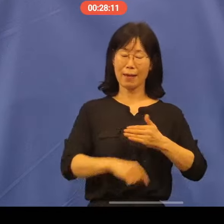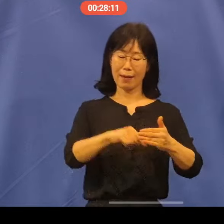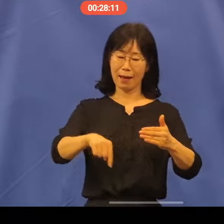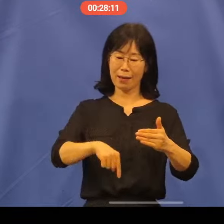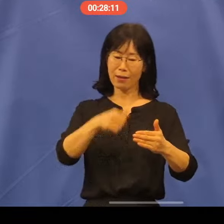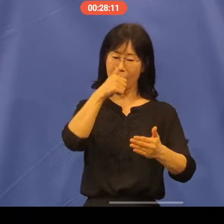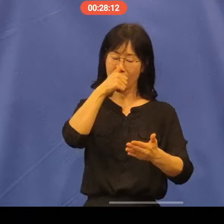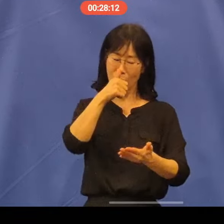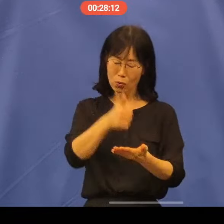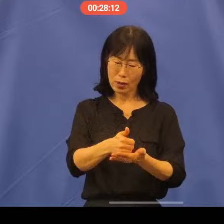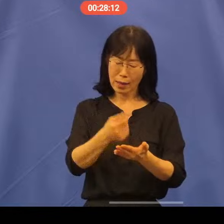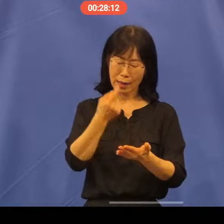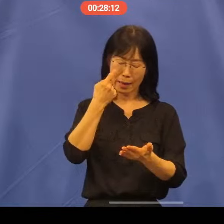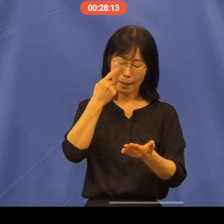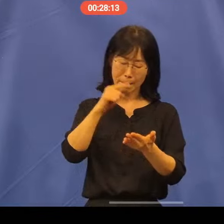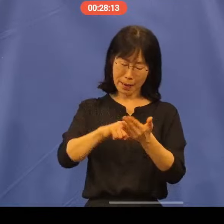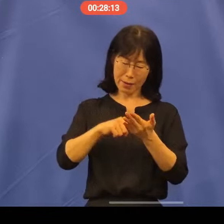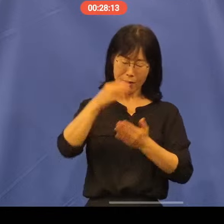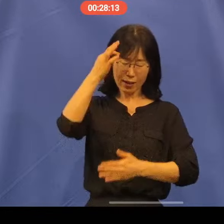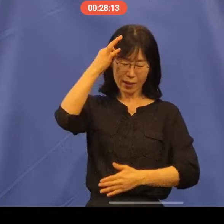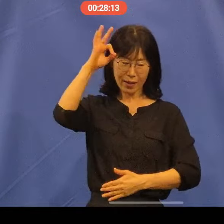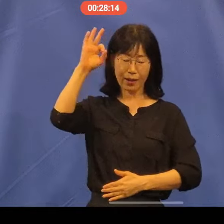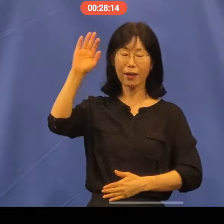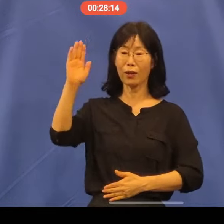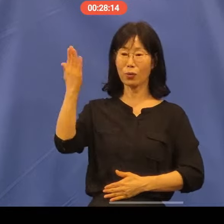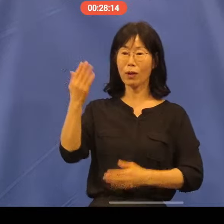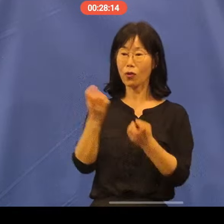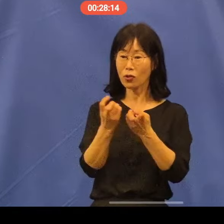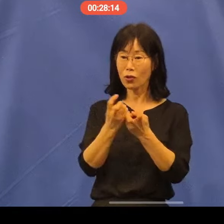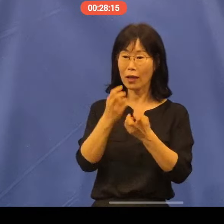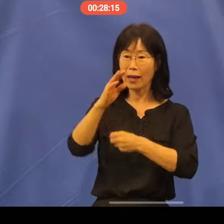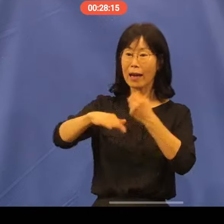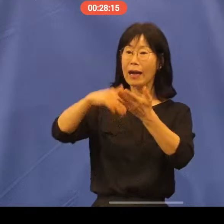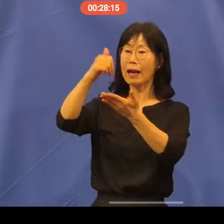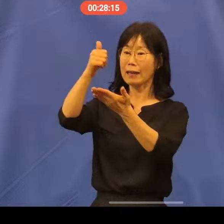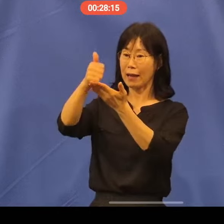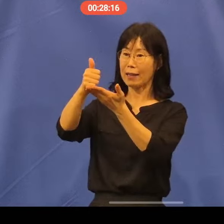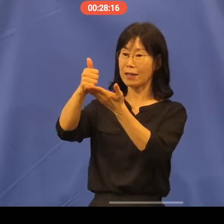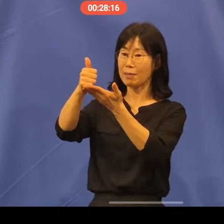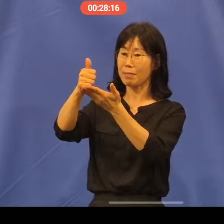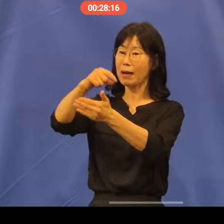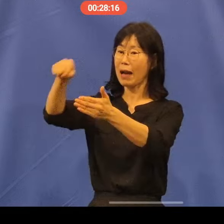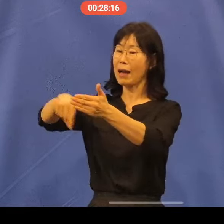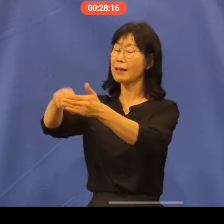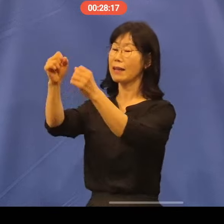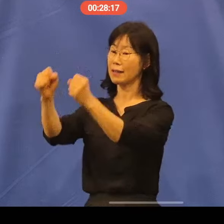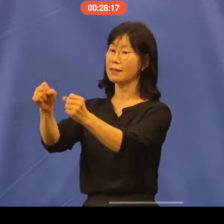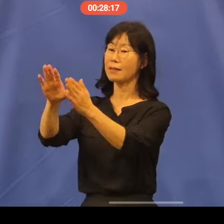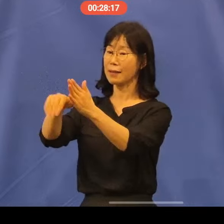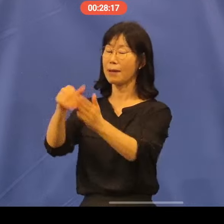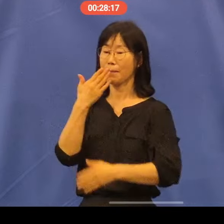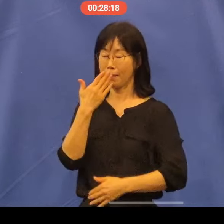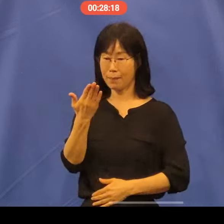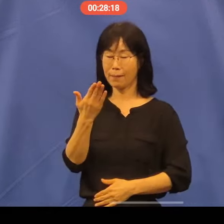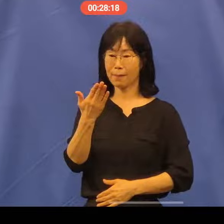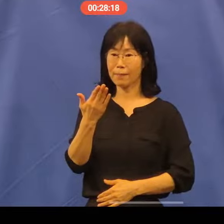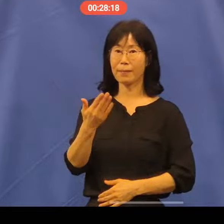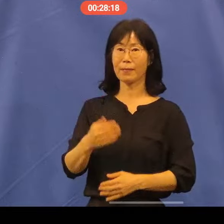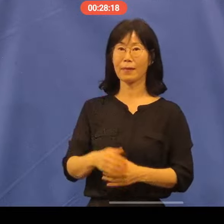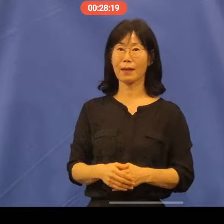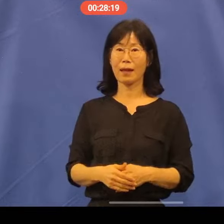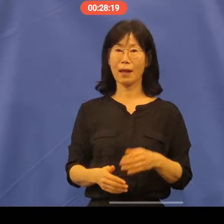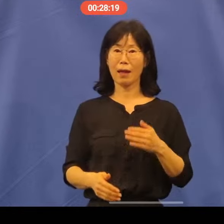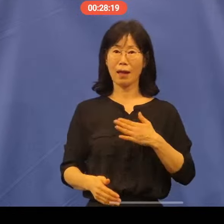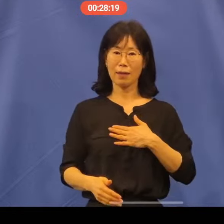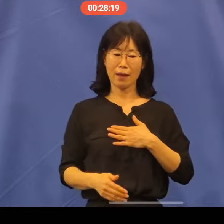드러내십니다. 이 죄가 하나님 앞에 나아가지 못하게 만드는 거예요. 이 죄, 육신에 쫓겨 사는 동안에는